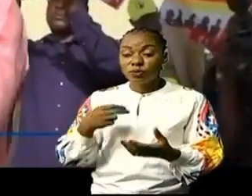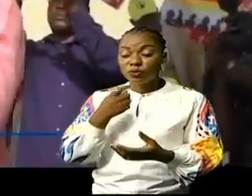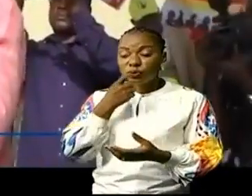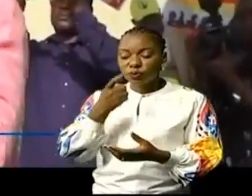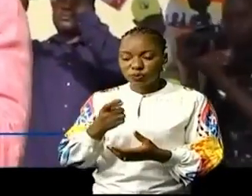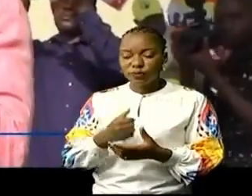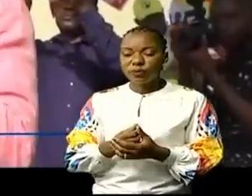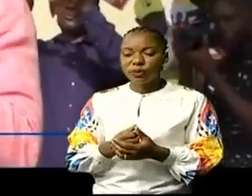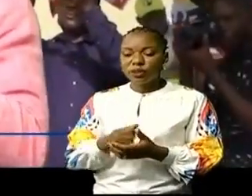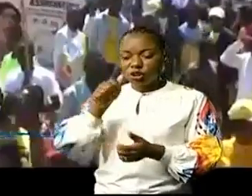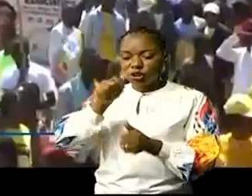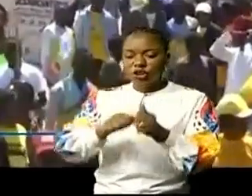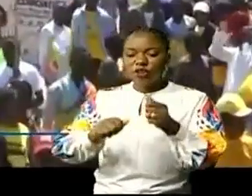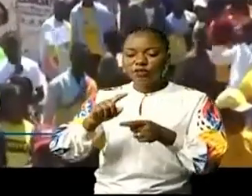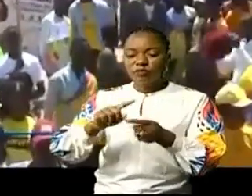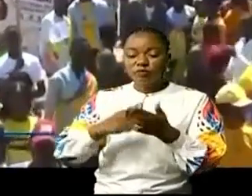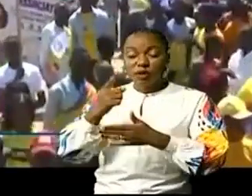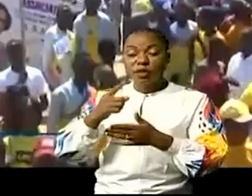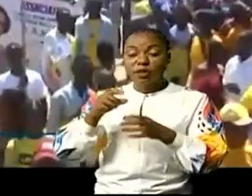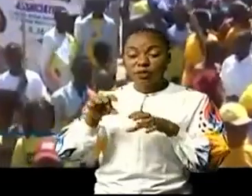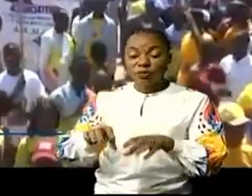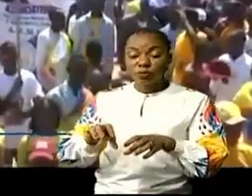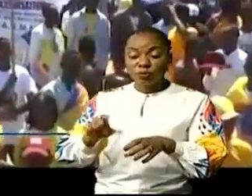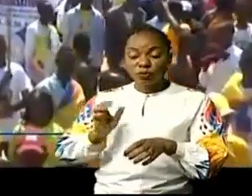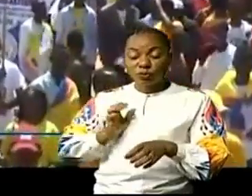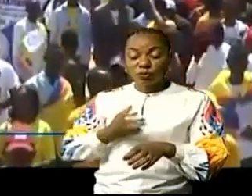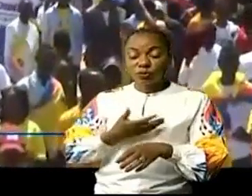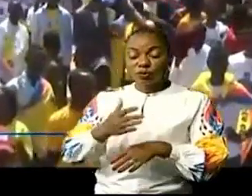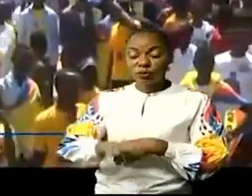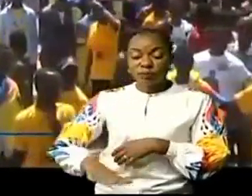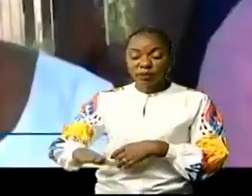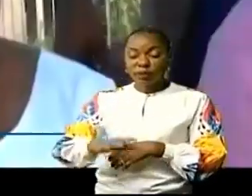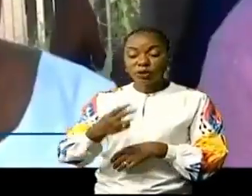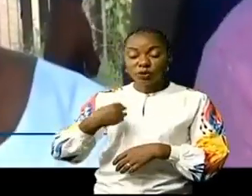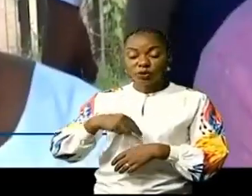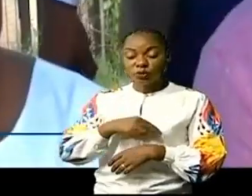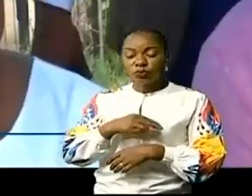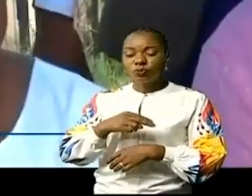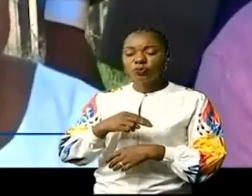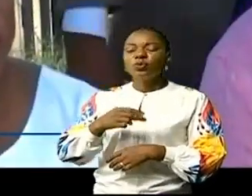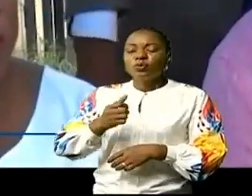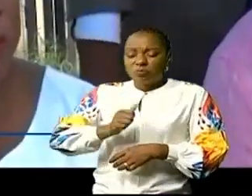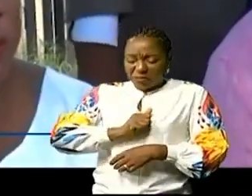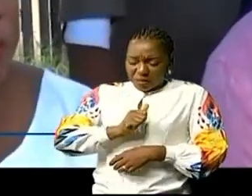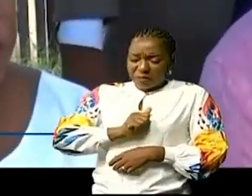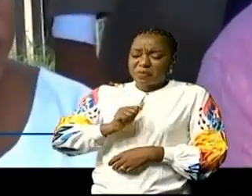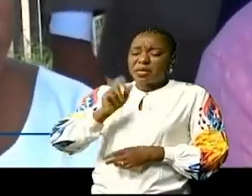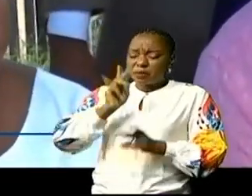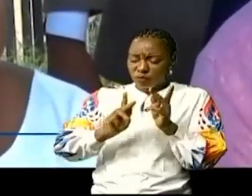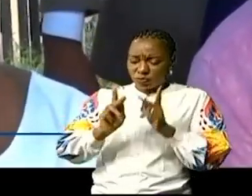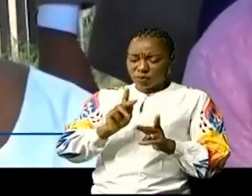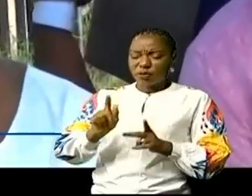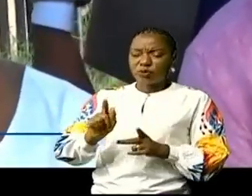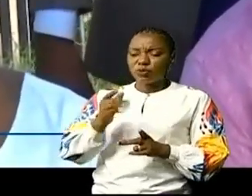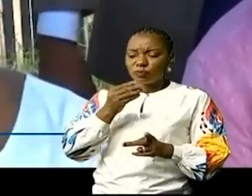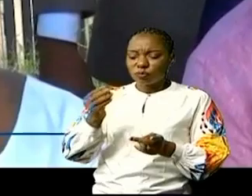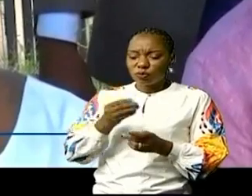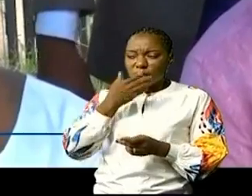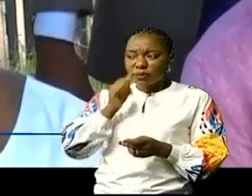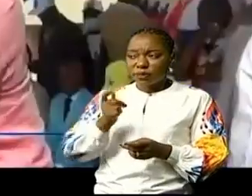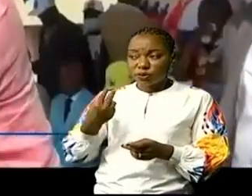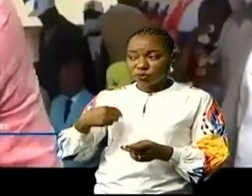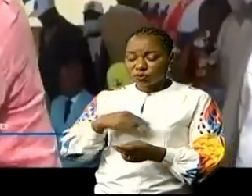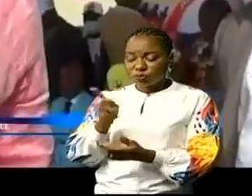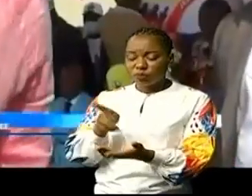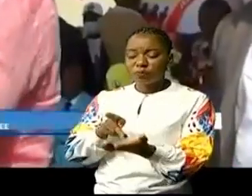Nous disons chaque fois que la RDC c'est notre pays et les propriétaires de la RDC c'est nous la population car c'est nous qui payons les